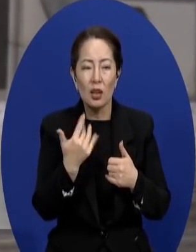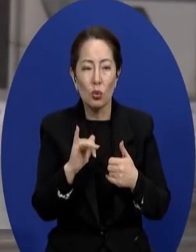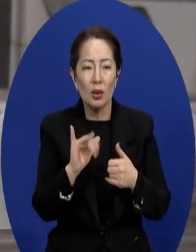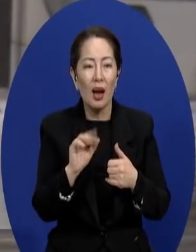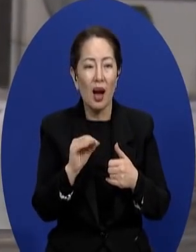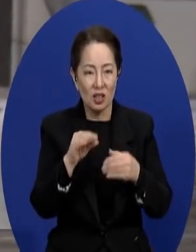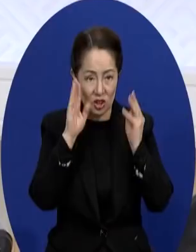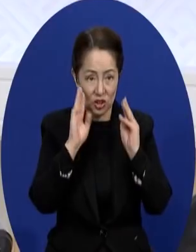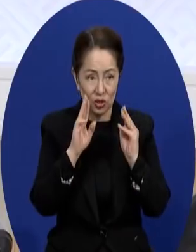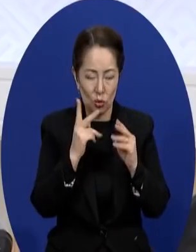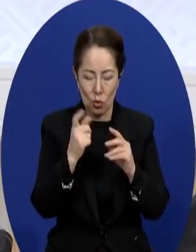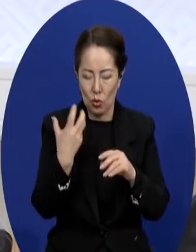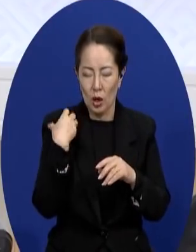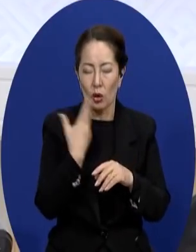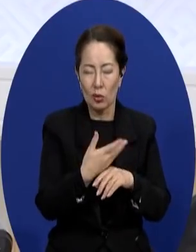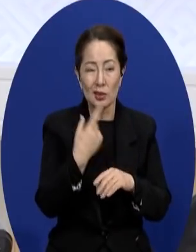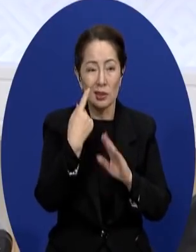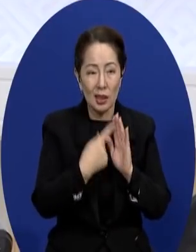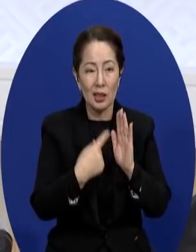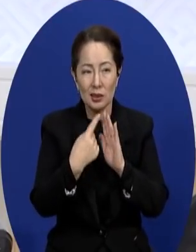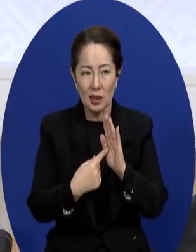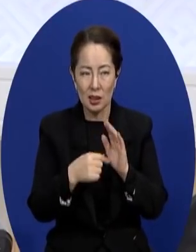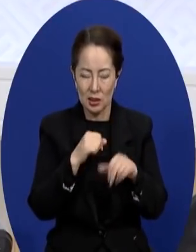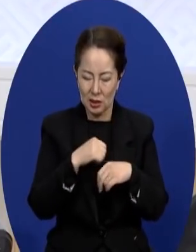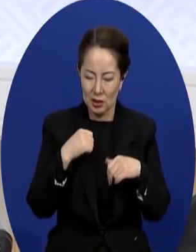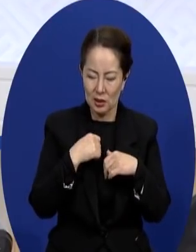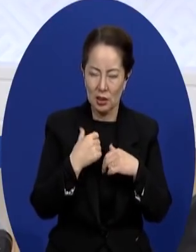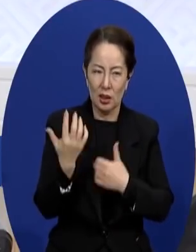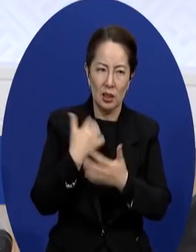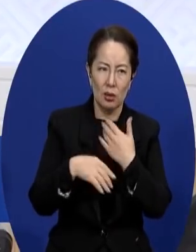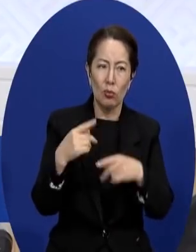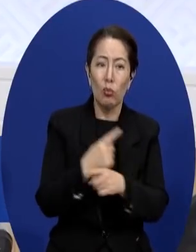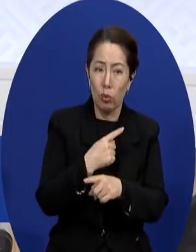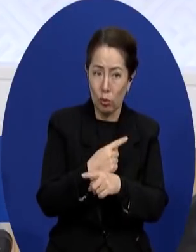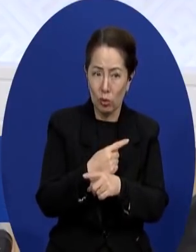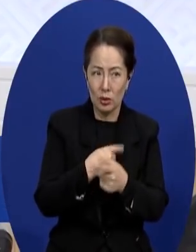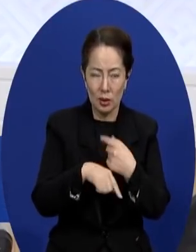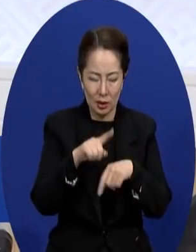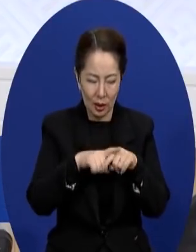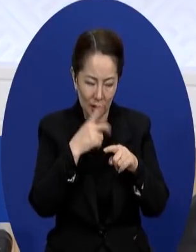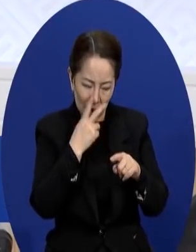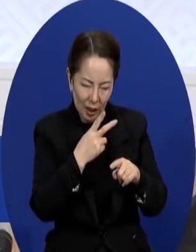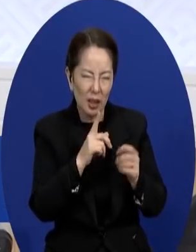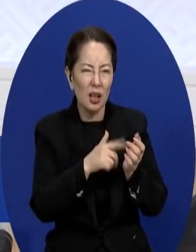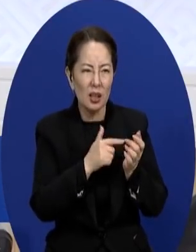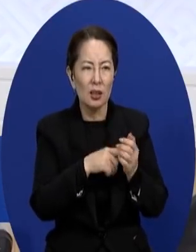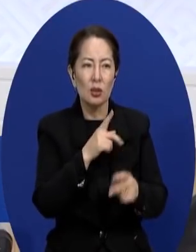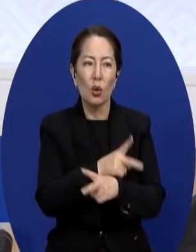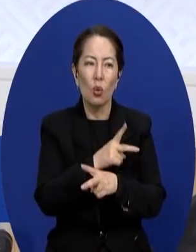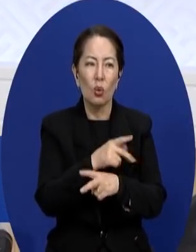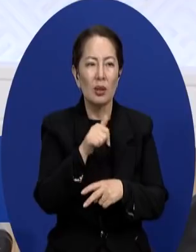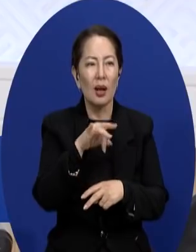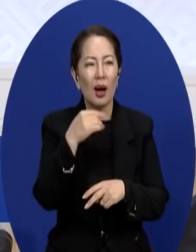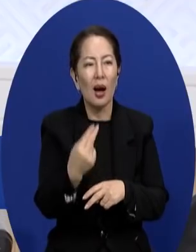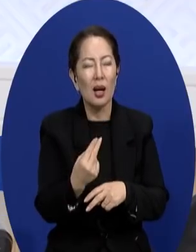байна. Сар болгон одоо иргэдийг чирэгдүүлээд ингэх нь бол бас буруутай юм байна. Иргэд энийг нэг харуул яасан юм бэ? Хуулийн гарц гаргалгаа юу байх